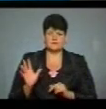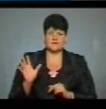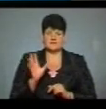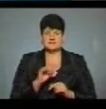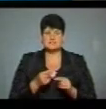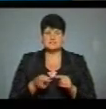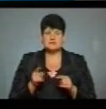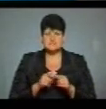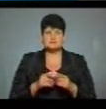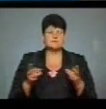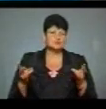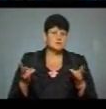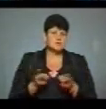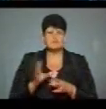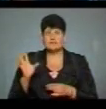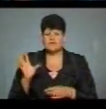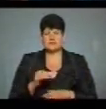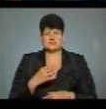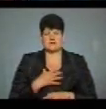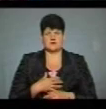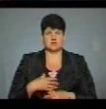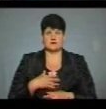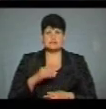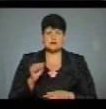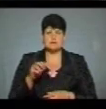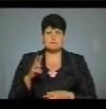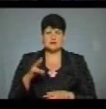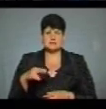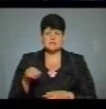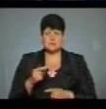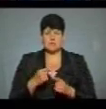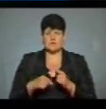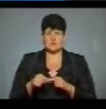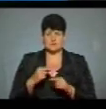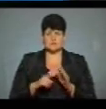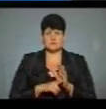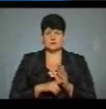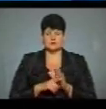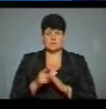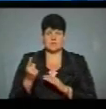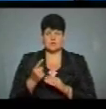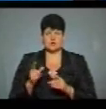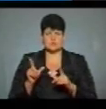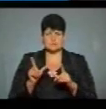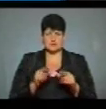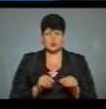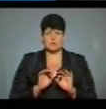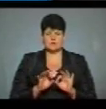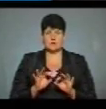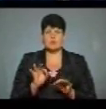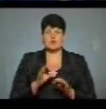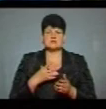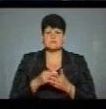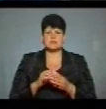Всі параметри потрібні, все важливо. Андрій Мандій повертається на старт після першого змагального заїзду. Розповідає про свій